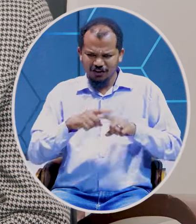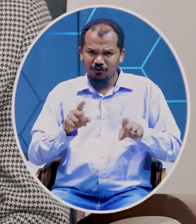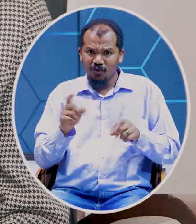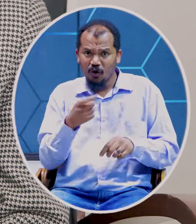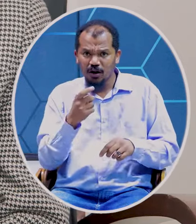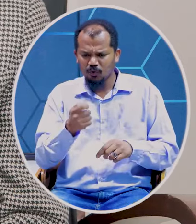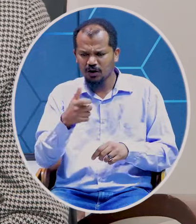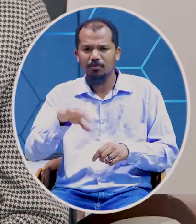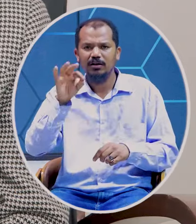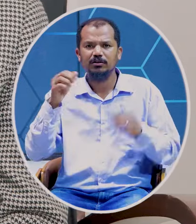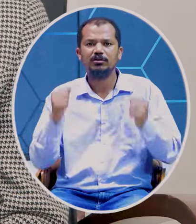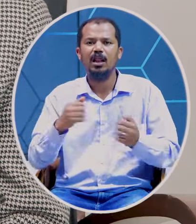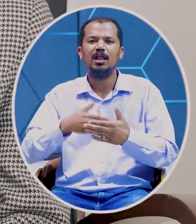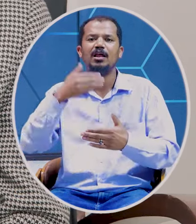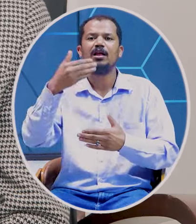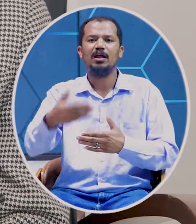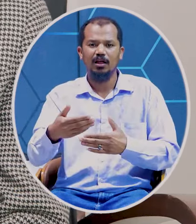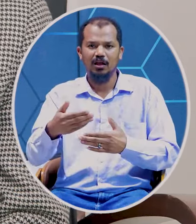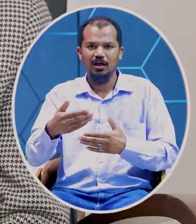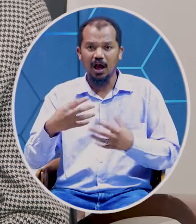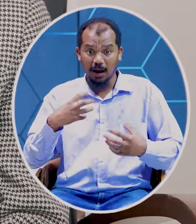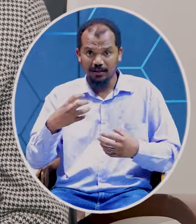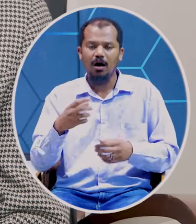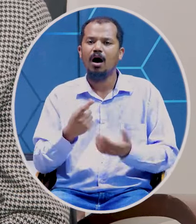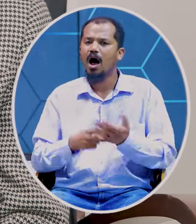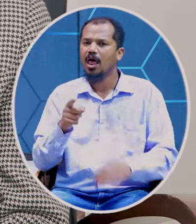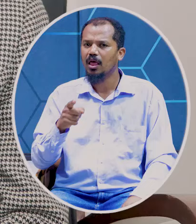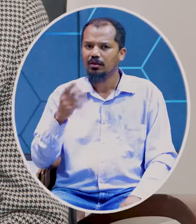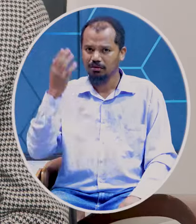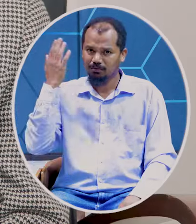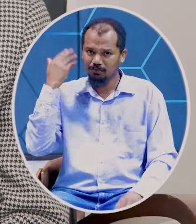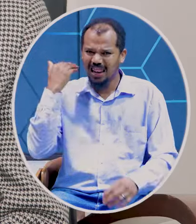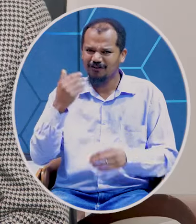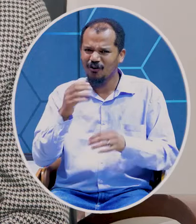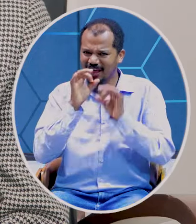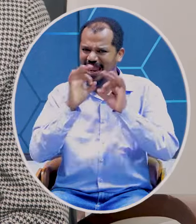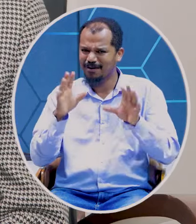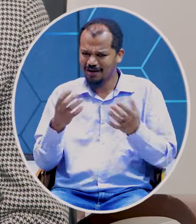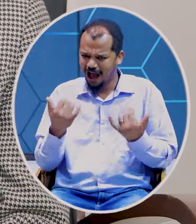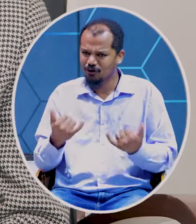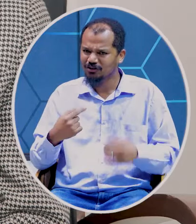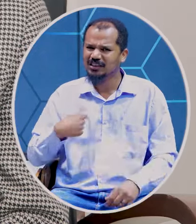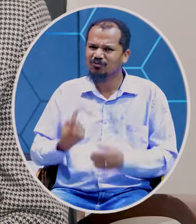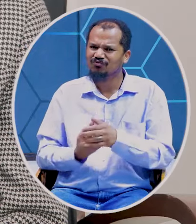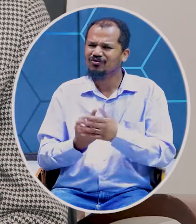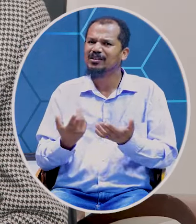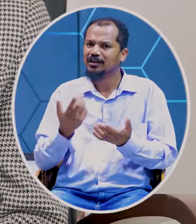ግን ወዲያውኑ ማግኘት እንችላለን ማለት። ቀጣይ ወር ላይ ቼክ ስታደርግ የሆነ ነገር ካበጠ ኦኬ፣ ይሄ ነገር ባለፈው ወር አልነበረም